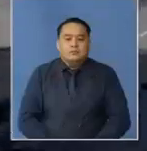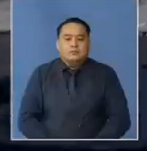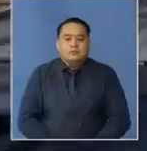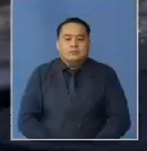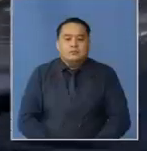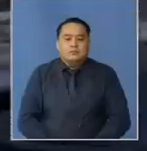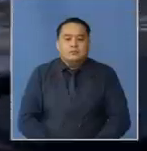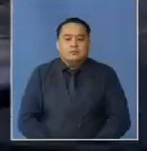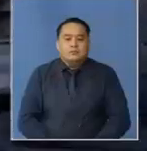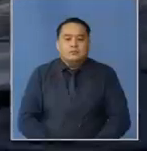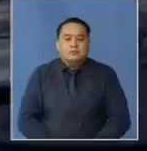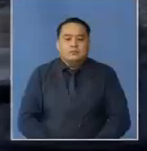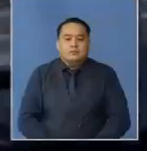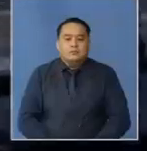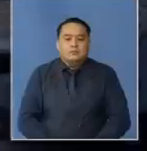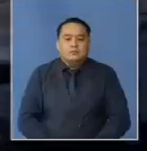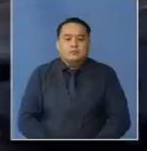892, пропускаем спецтранспорт.